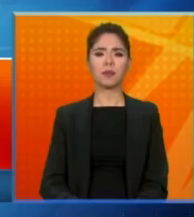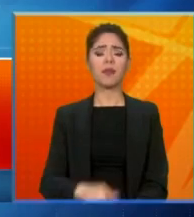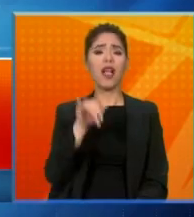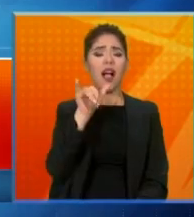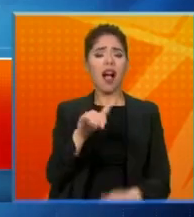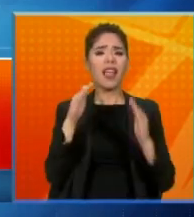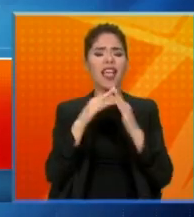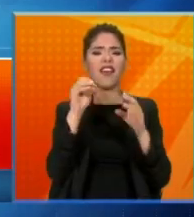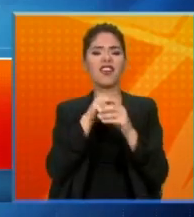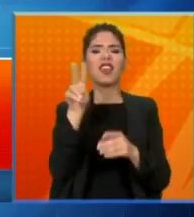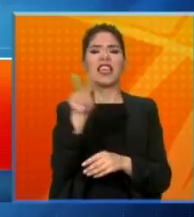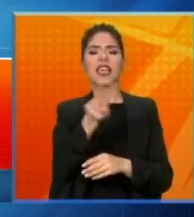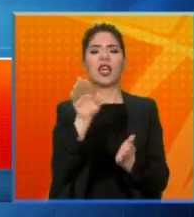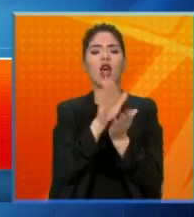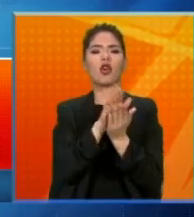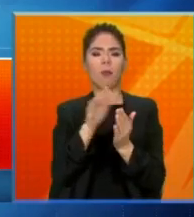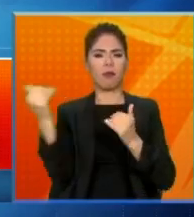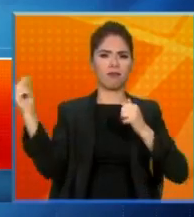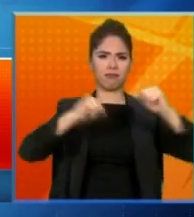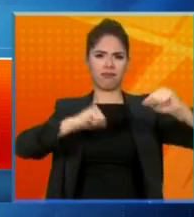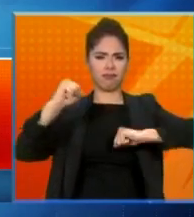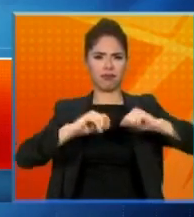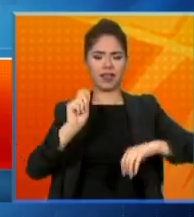Aynı evdeki iki köpek birbirlerine meydan okuyor.